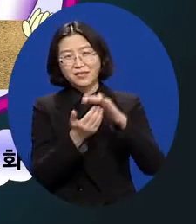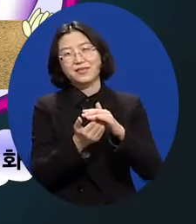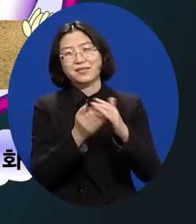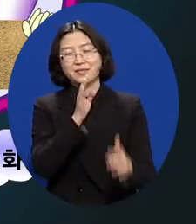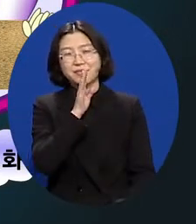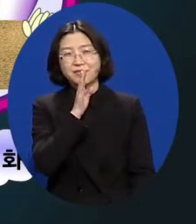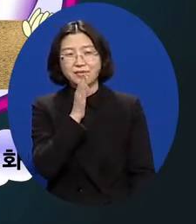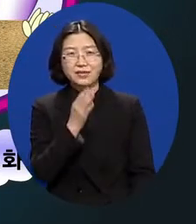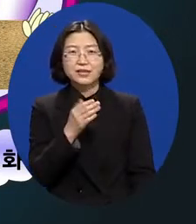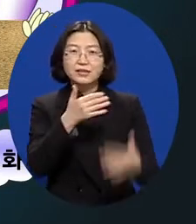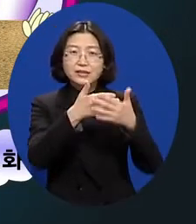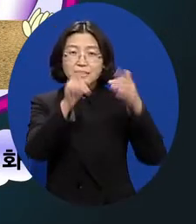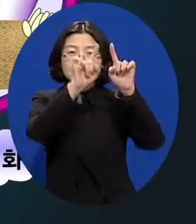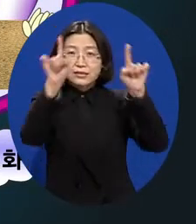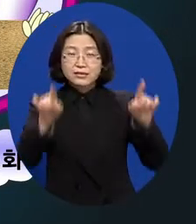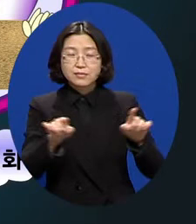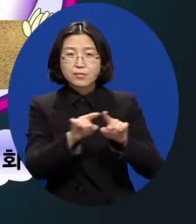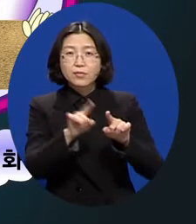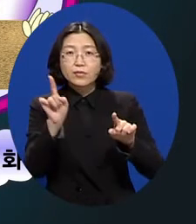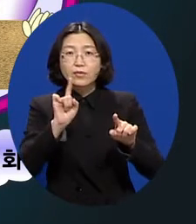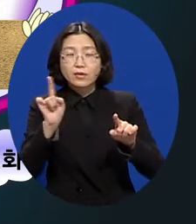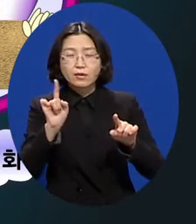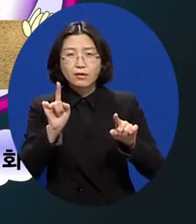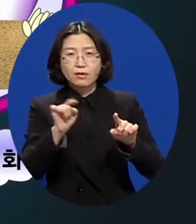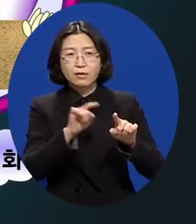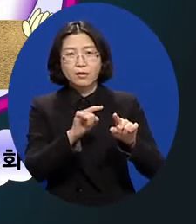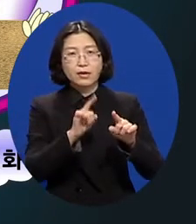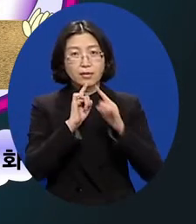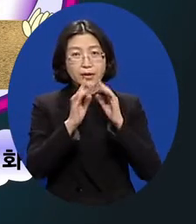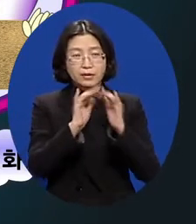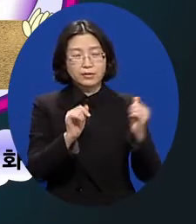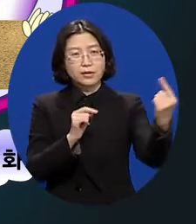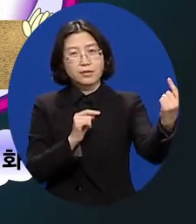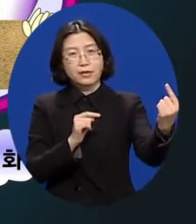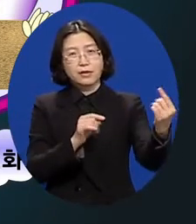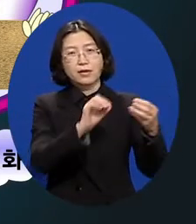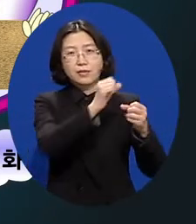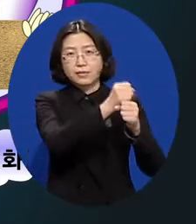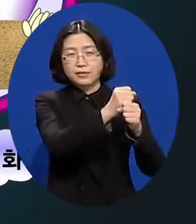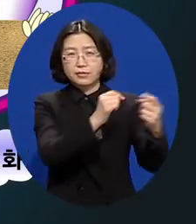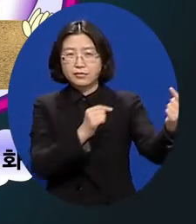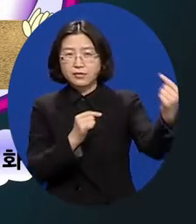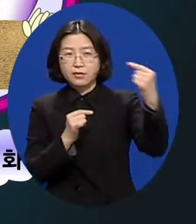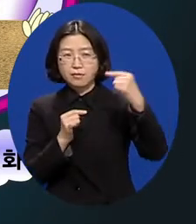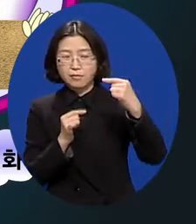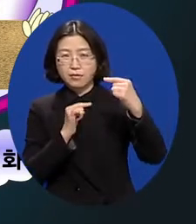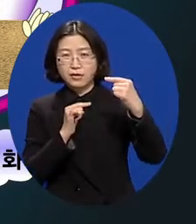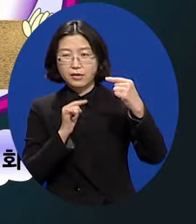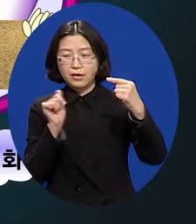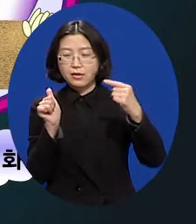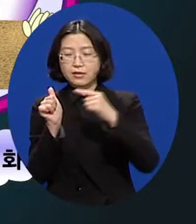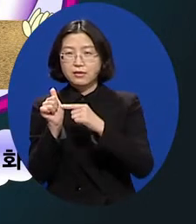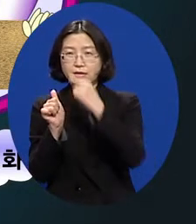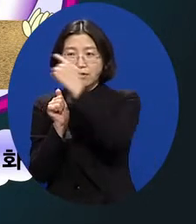네. 네, 그림에서 보시는 것처럼 말하는 사람이 부화를 해서 내보낸 메시지가 듣는 사람의 원 안으로